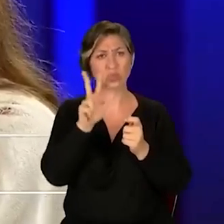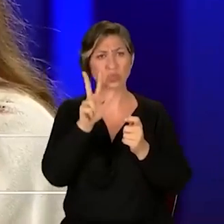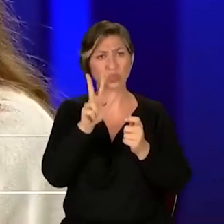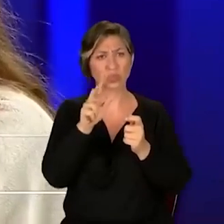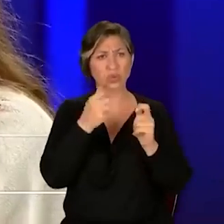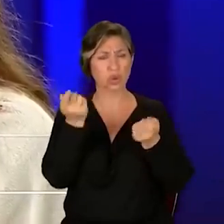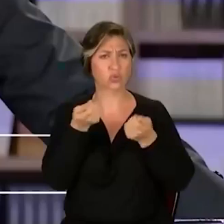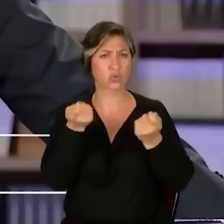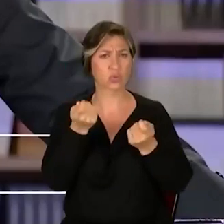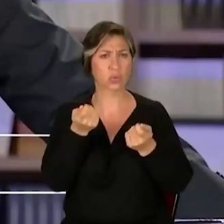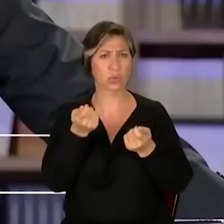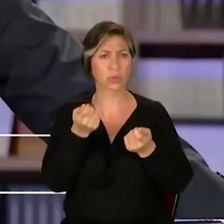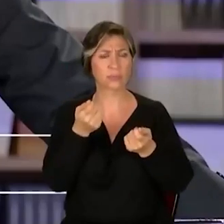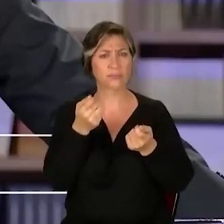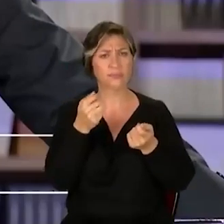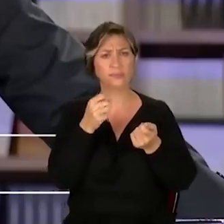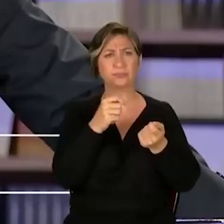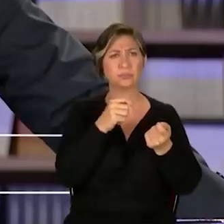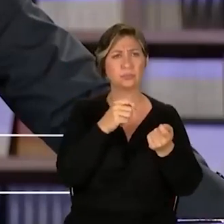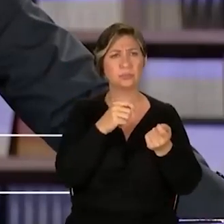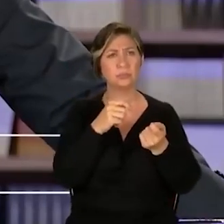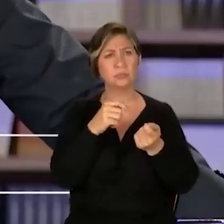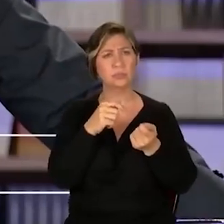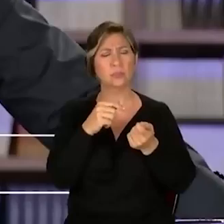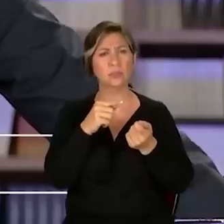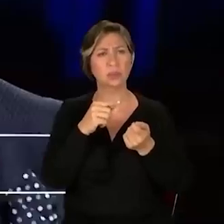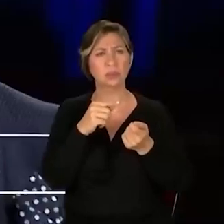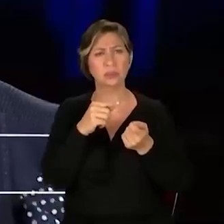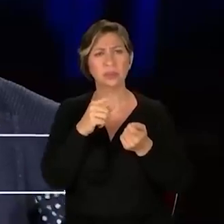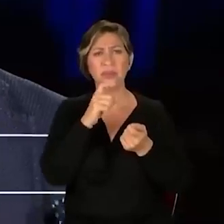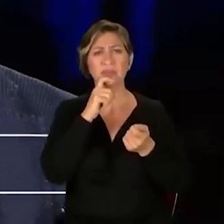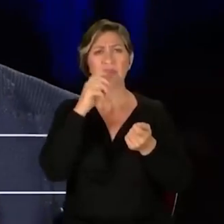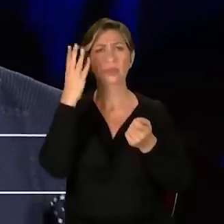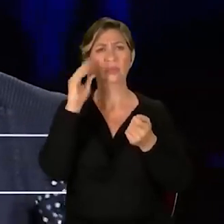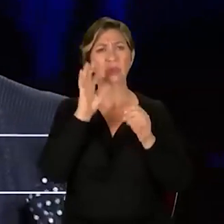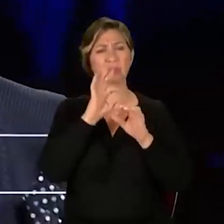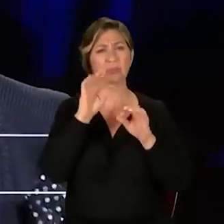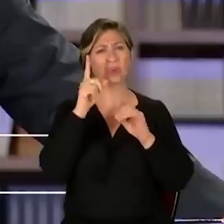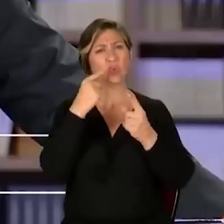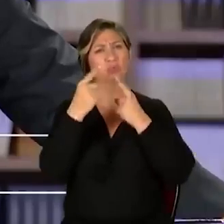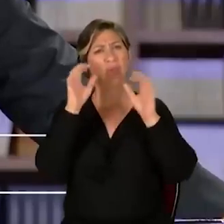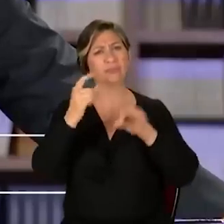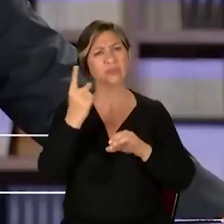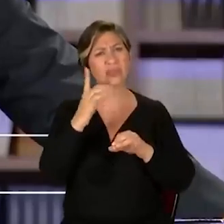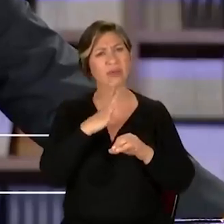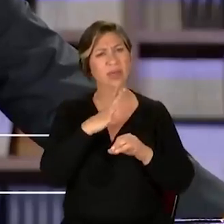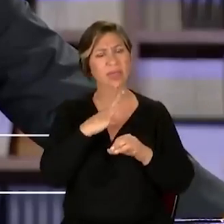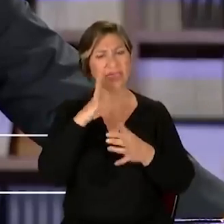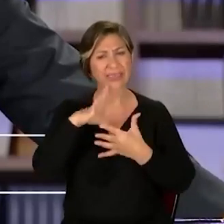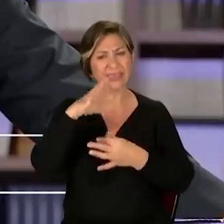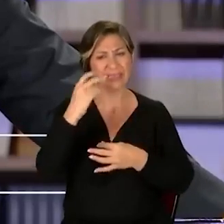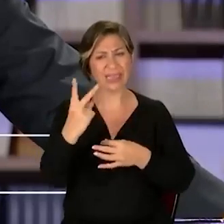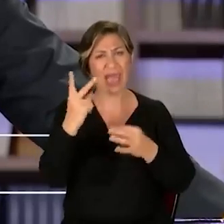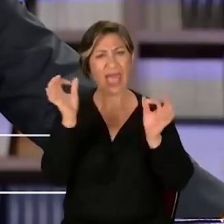çalışıyor. Belki de hani hep bu yani programlarda yanlış anlaşılmasın. Konuştuğumuz bir şey var ya yani insan